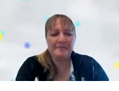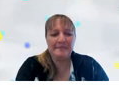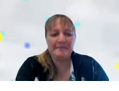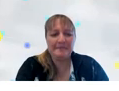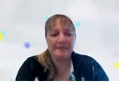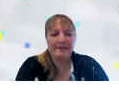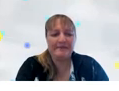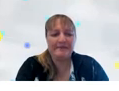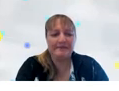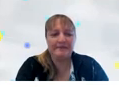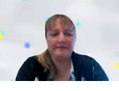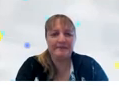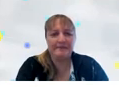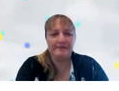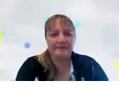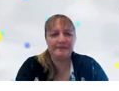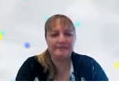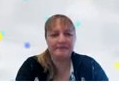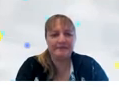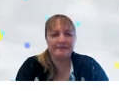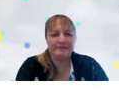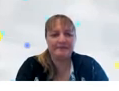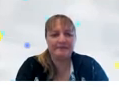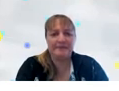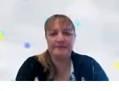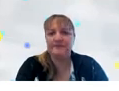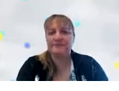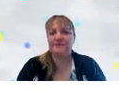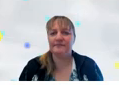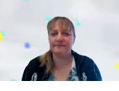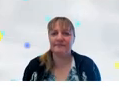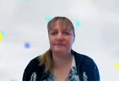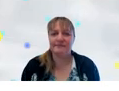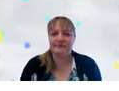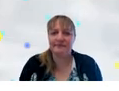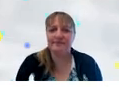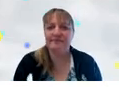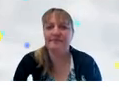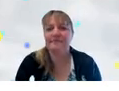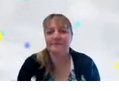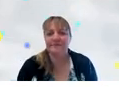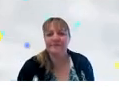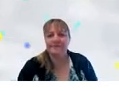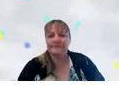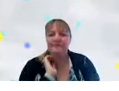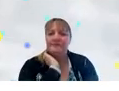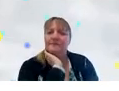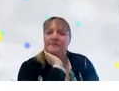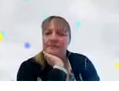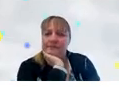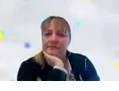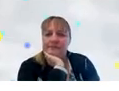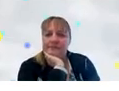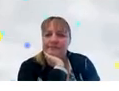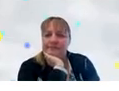vielen herzlichen dank ich darf auch alle die sich jetzt gerade in den raum gefunden haben ganz herzlich willkommen